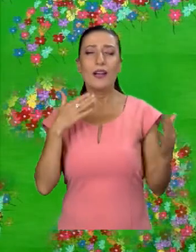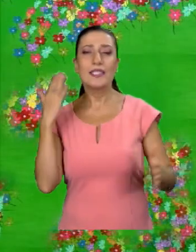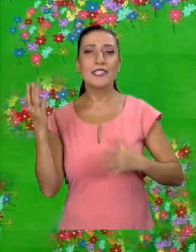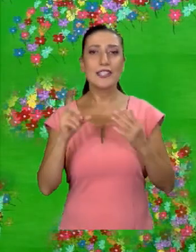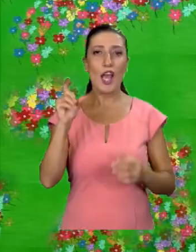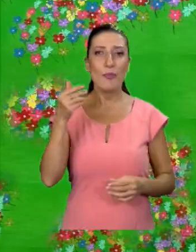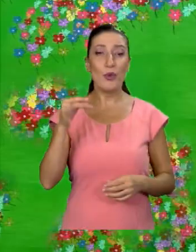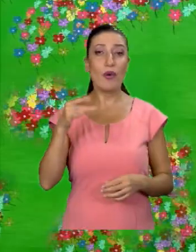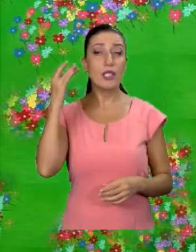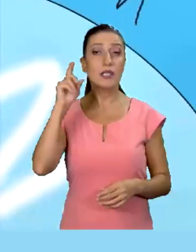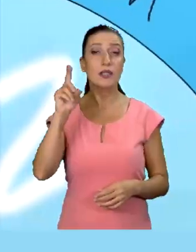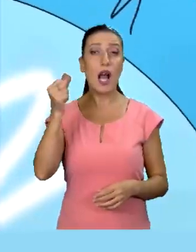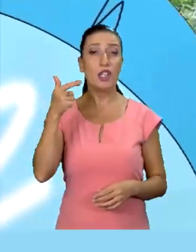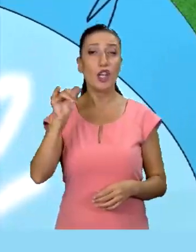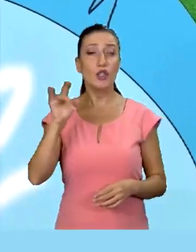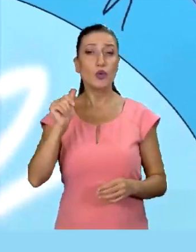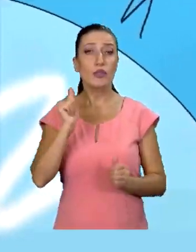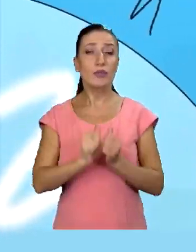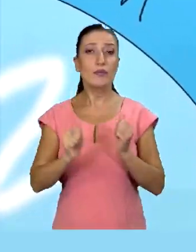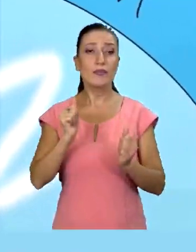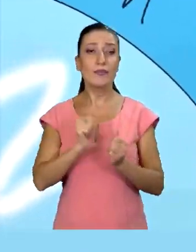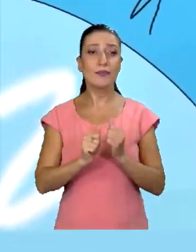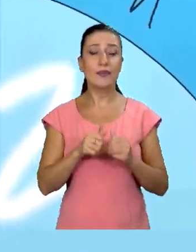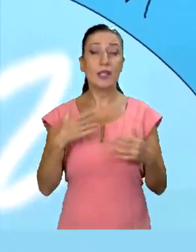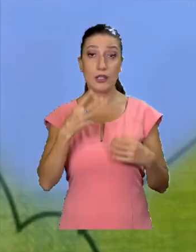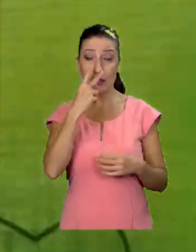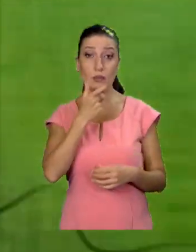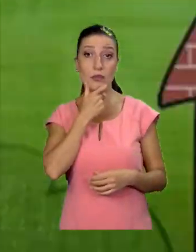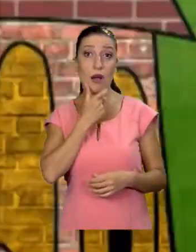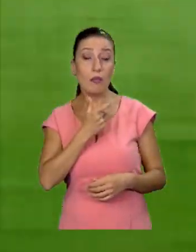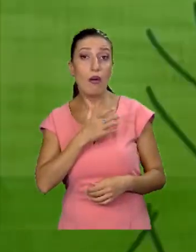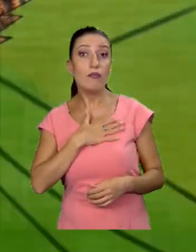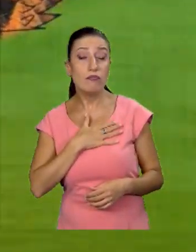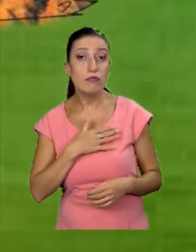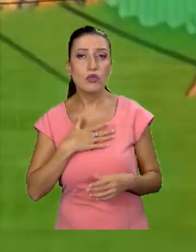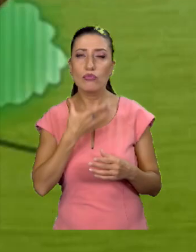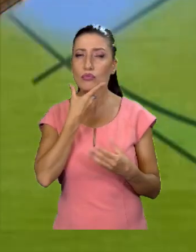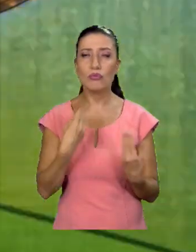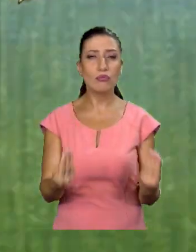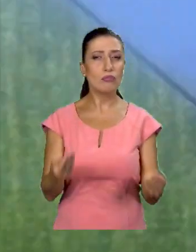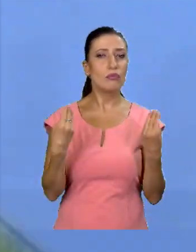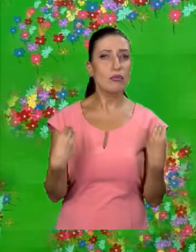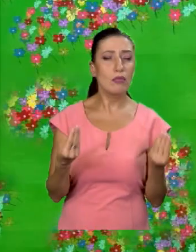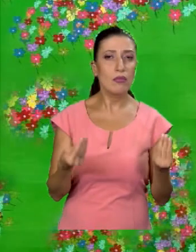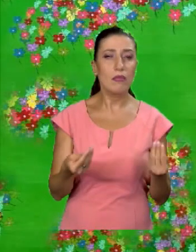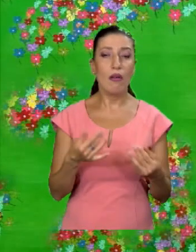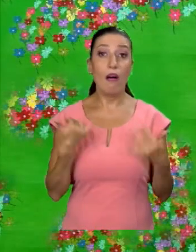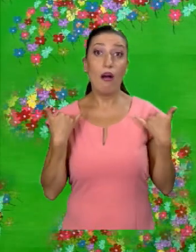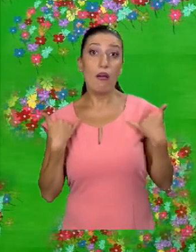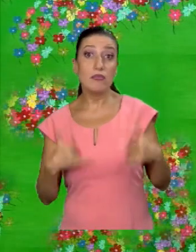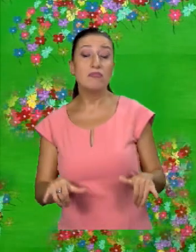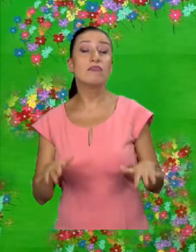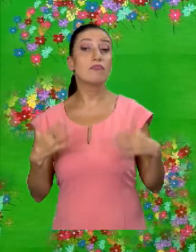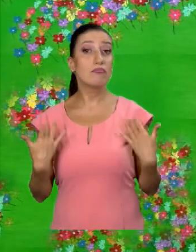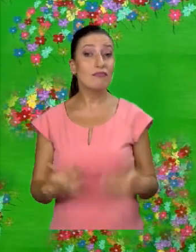զեփյուր, Զանգեզուրը ես դիտում եմ զարմացած, ինչ սիրուն եմ մնացել եմ